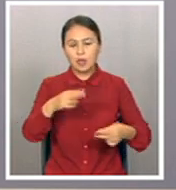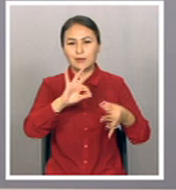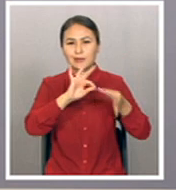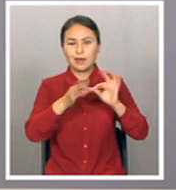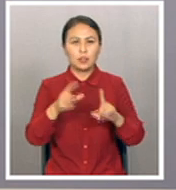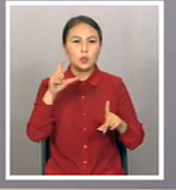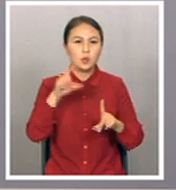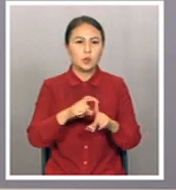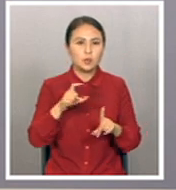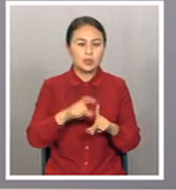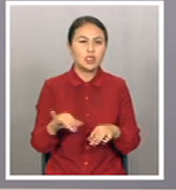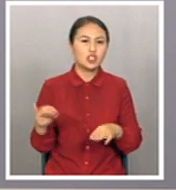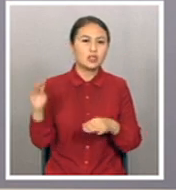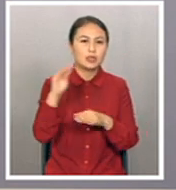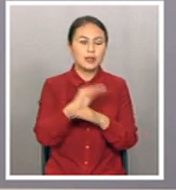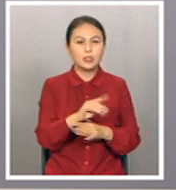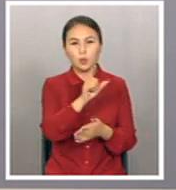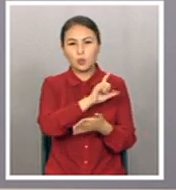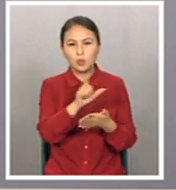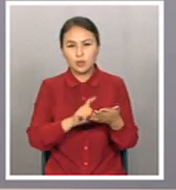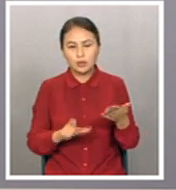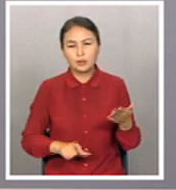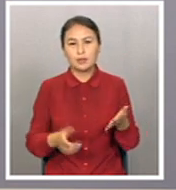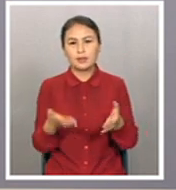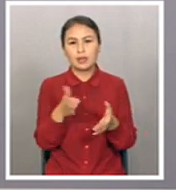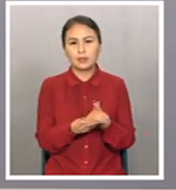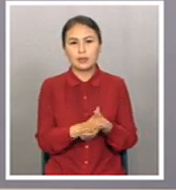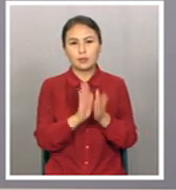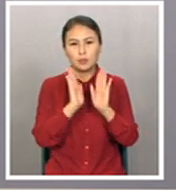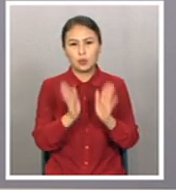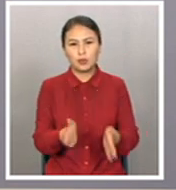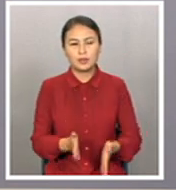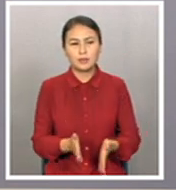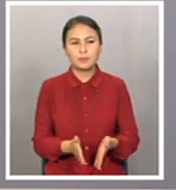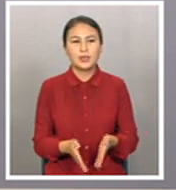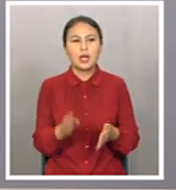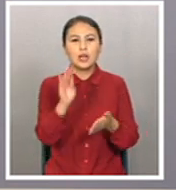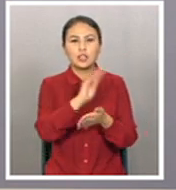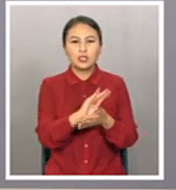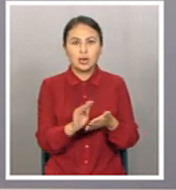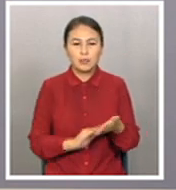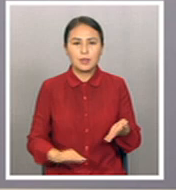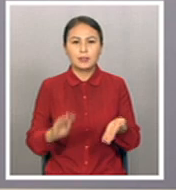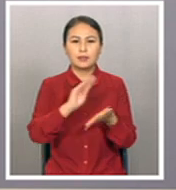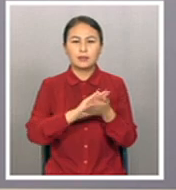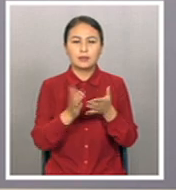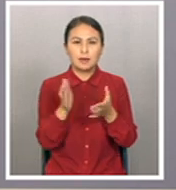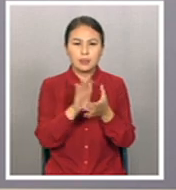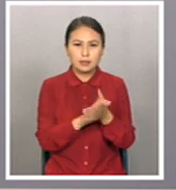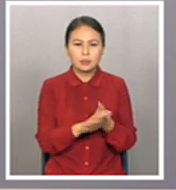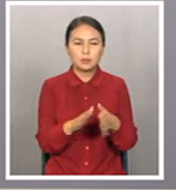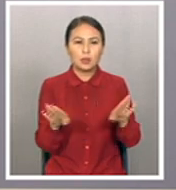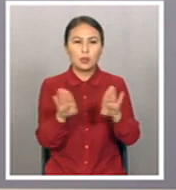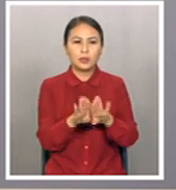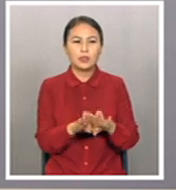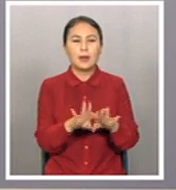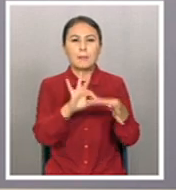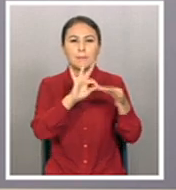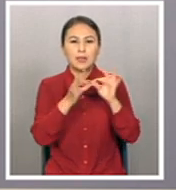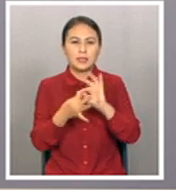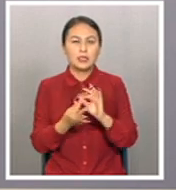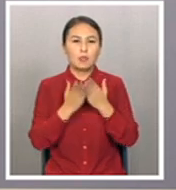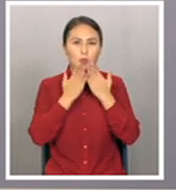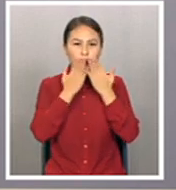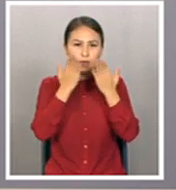сөздері және өлеңдерімен танысатын боламыз. Шығармалармен танысып қана қоймай, мәнерлеп